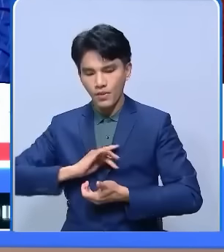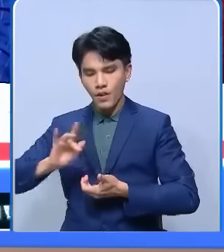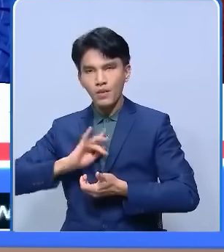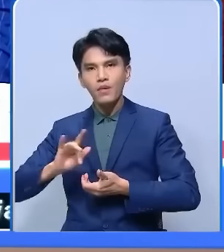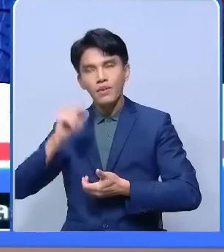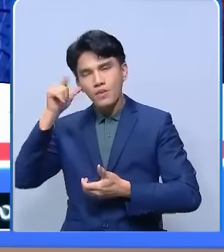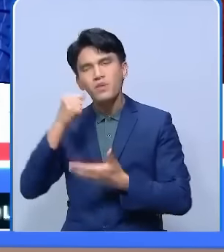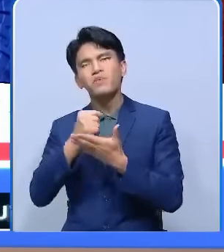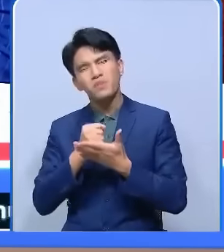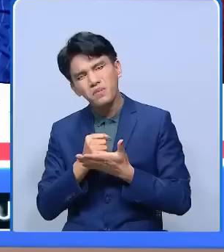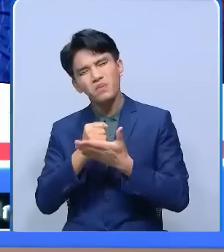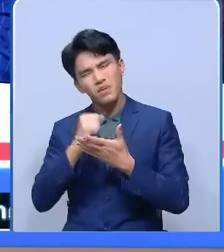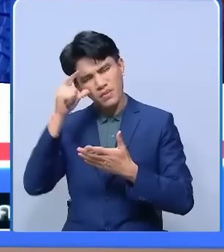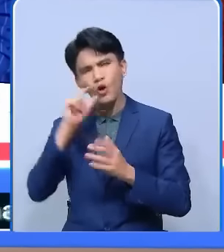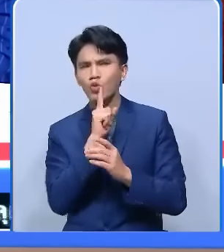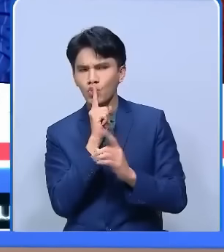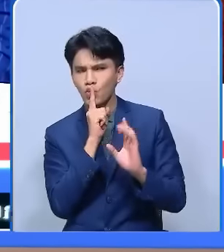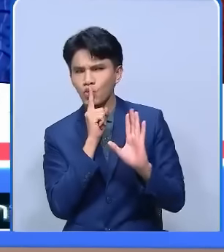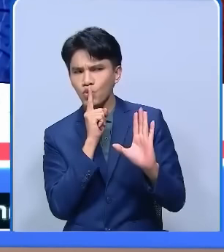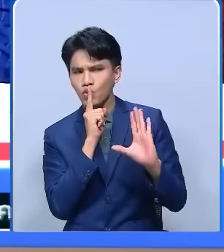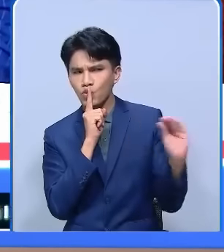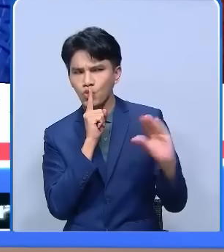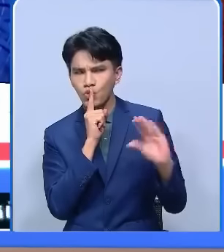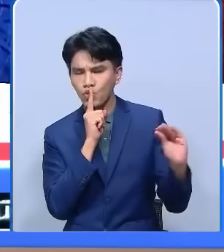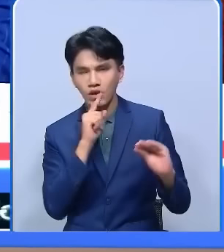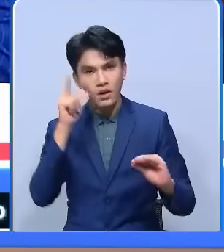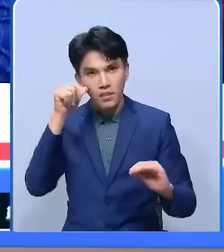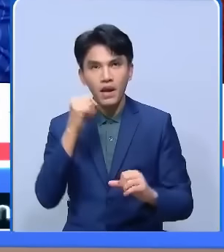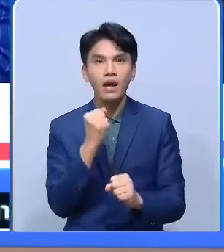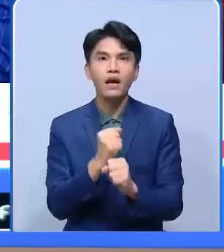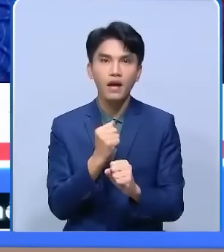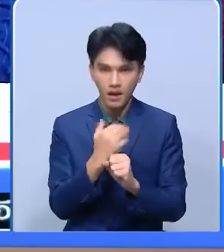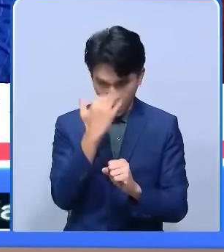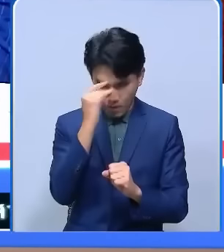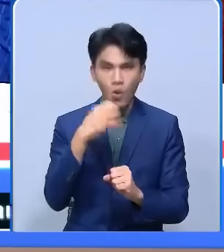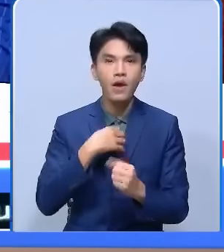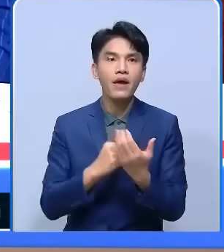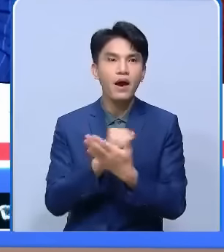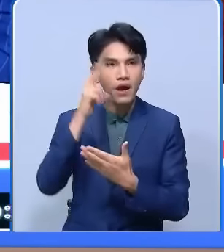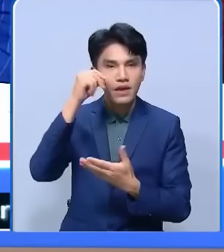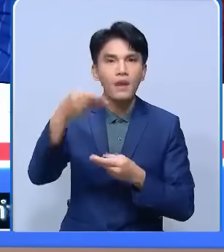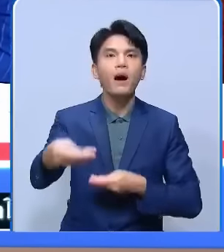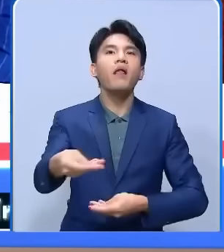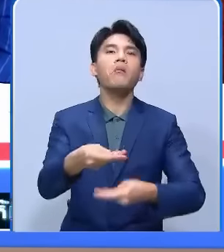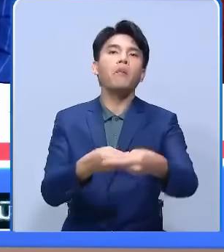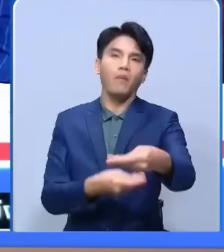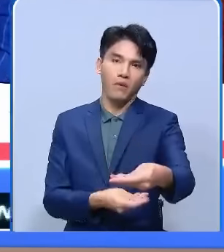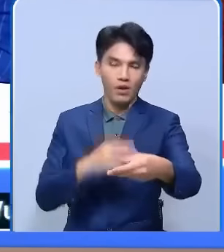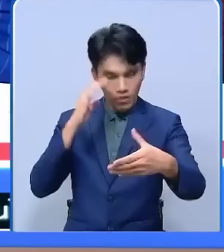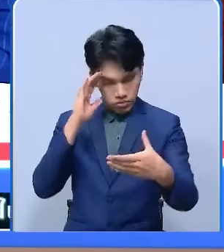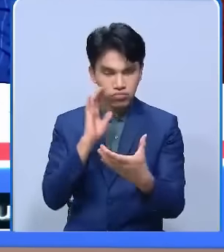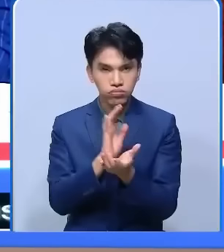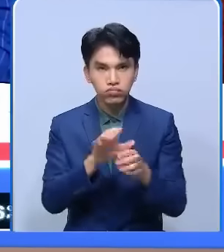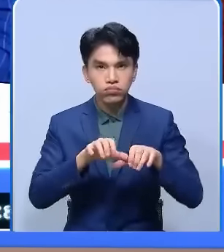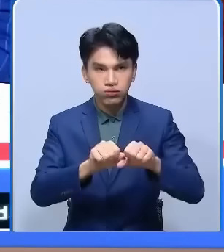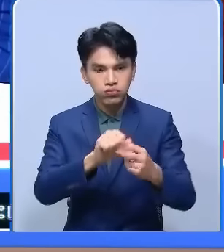บอกแม่ช่วยด้วยช่วยด้วยแล้วแม่บอกเงียบเอออย่าเงี้ยถูกมั้คือที่แม่ทำแบบนั้นเนี่ยต้องการแลกกับยาบ้ามาเสพที่ตอนนั้นตำรวจจับบังซีด